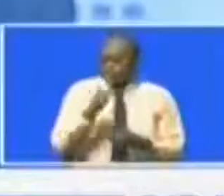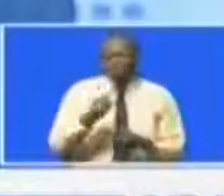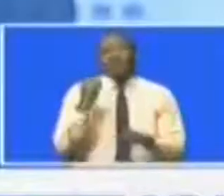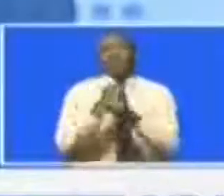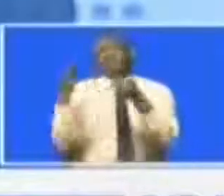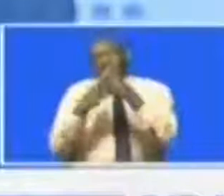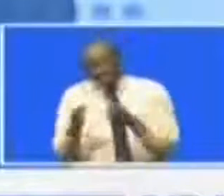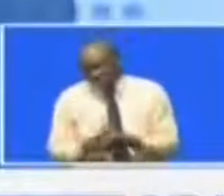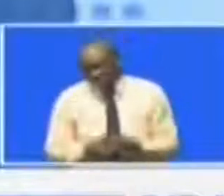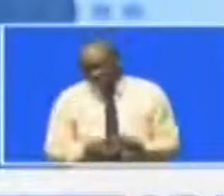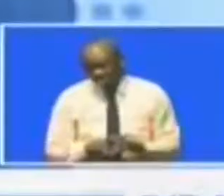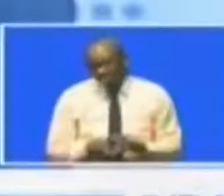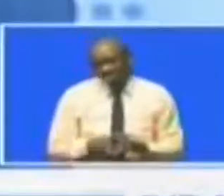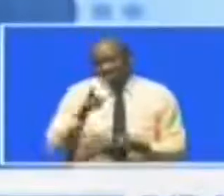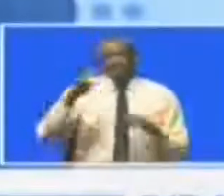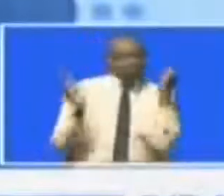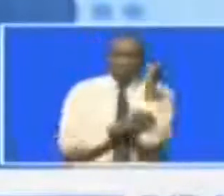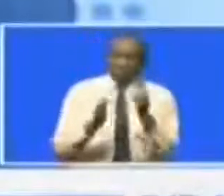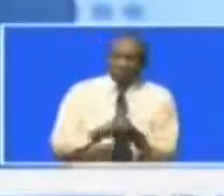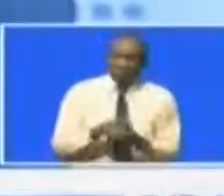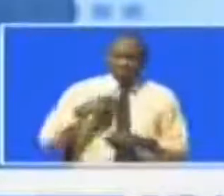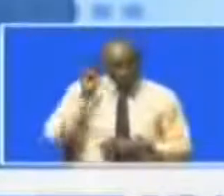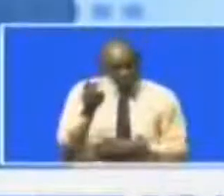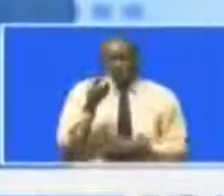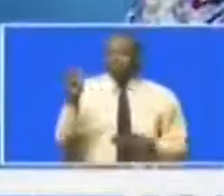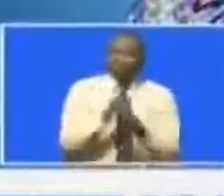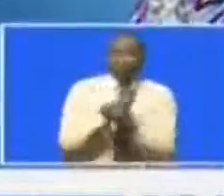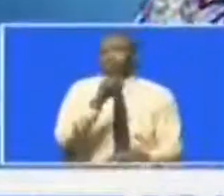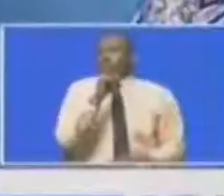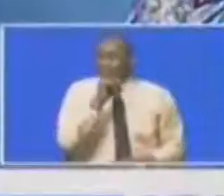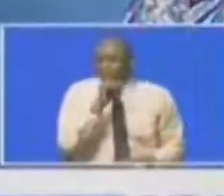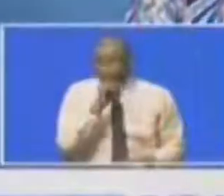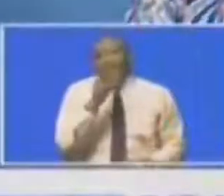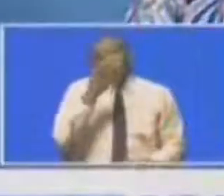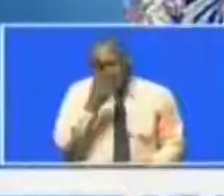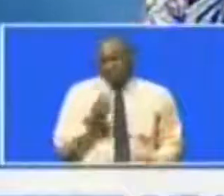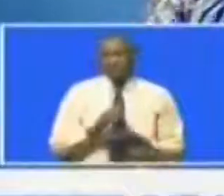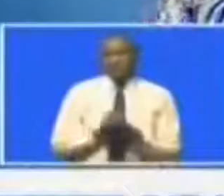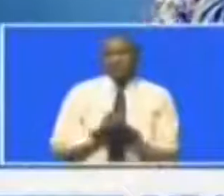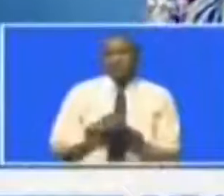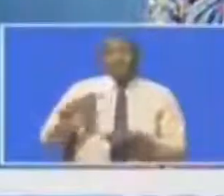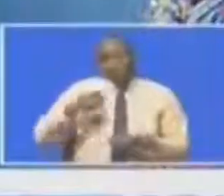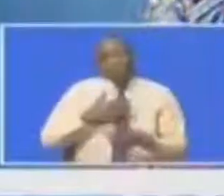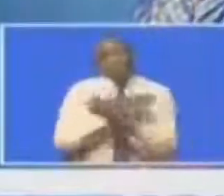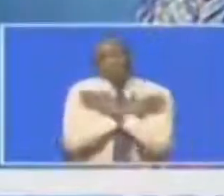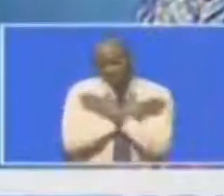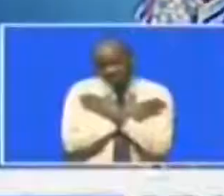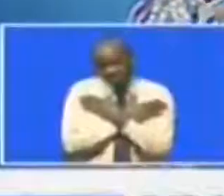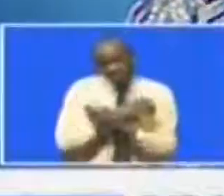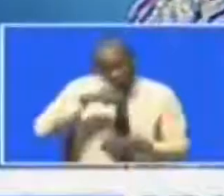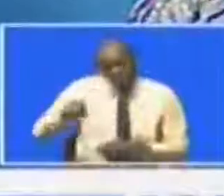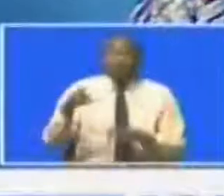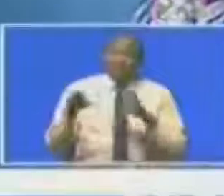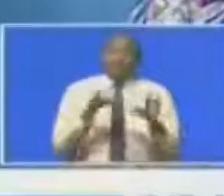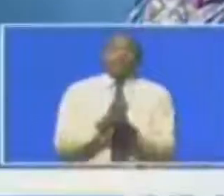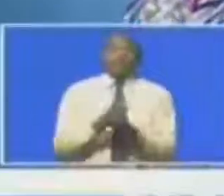18 hadi, na hiyo ni vibaya. Sasa tukaona hatuwezi nyamaza kwa sababu rafiki yetu aliendea hivi. Kwa hivyo ni